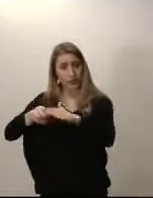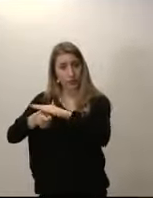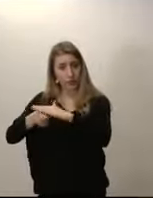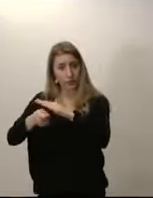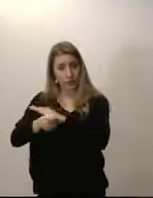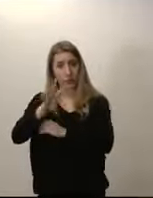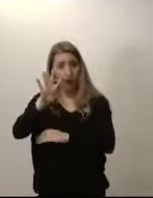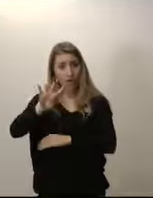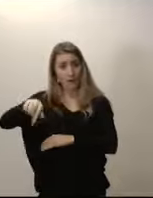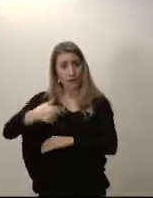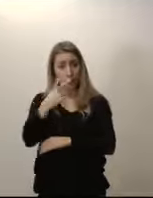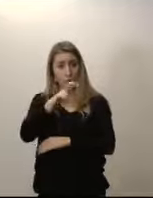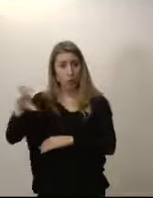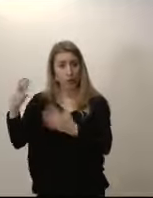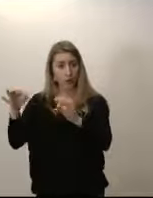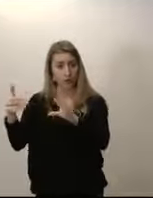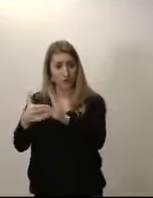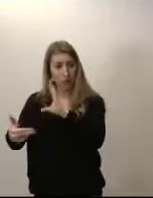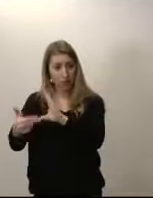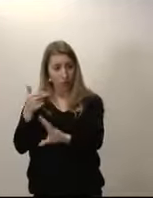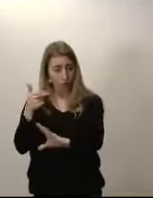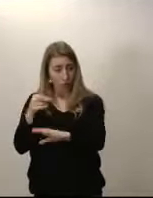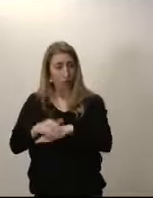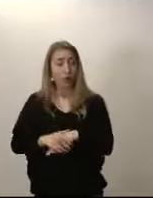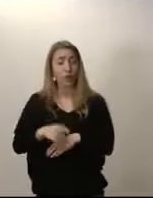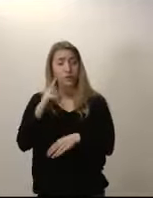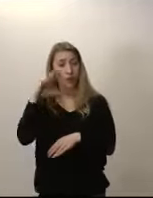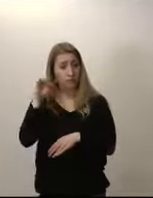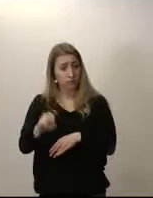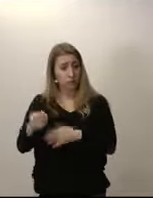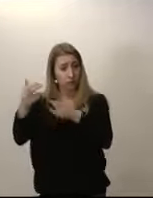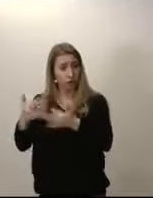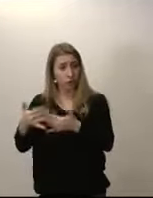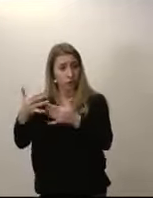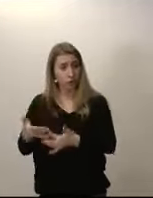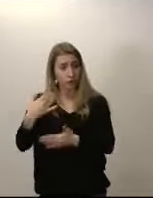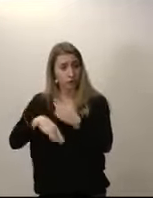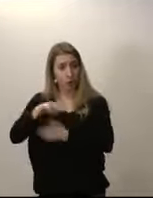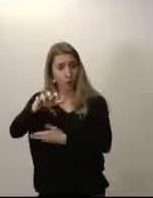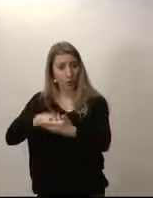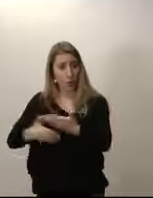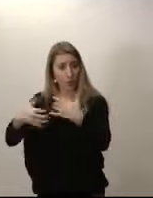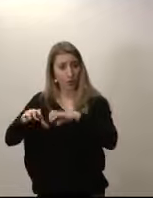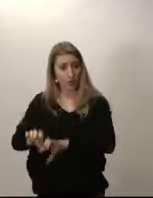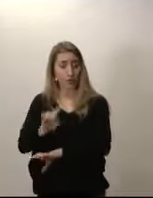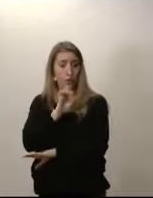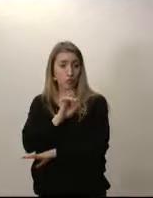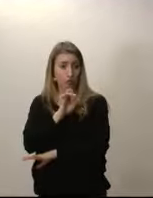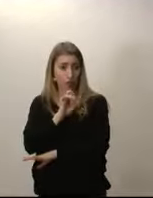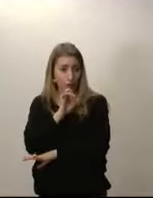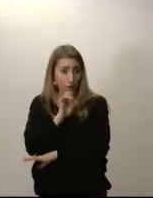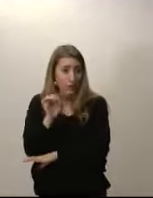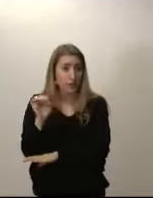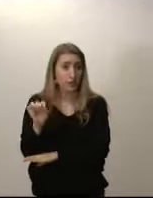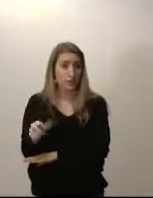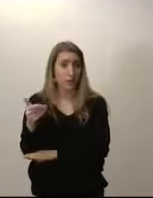de 4 310 652. Ça aussi, vous l'avez vu, ce chiffre, dans le compte administratif tout à l'heure. Et bon, il faut